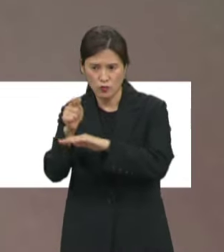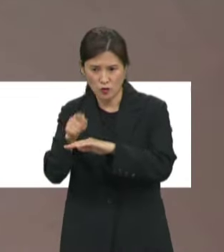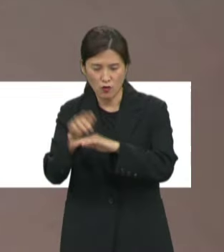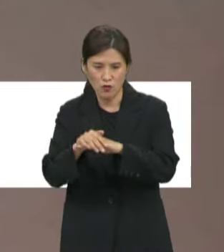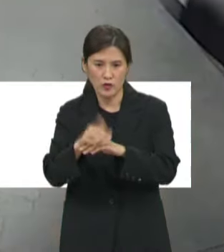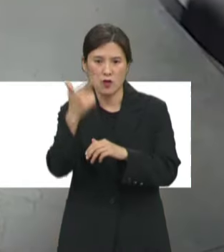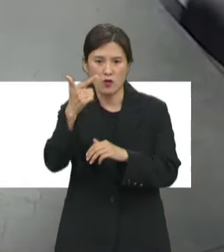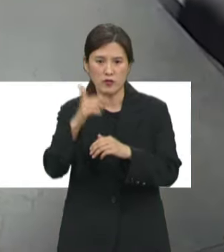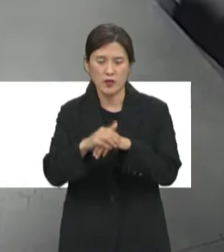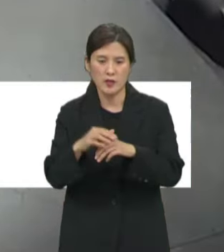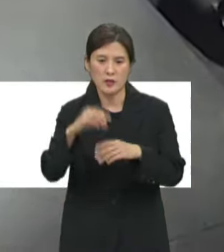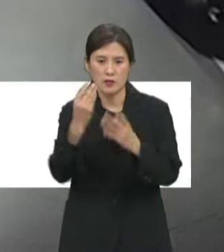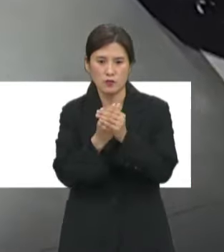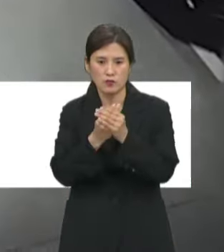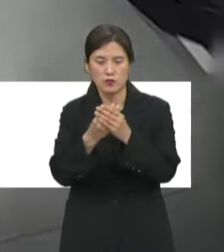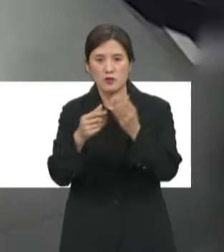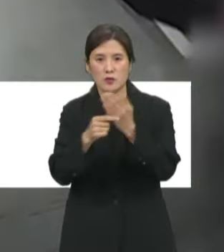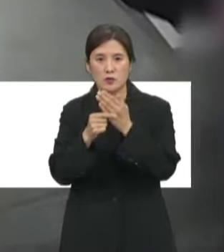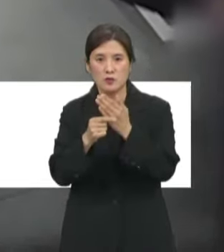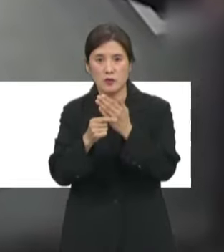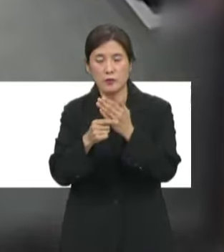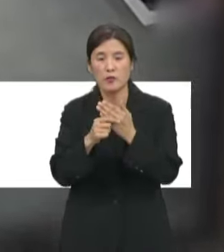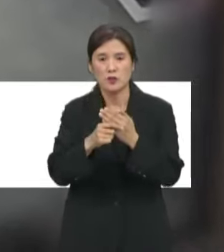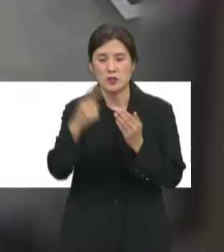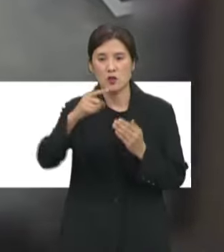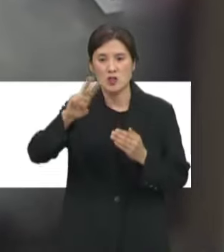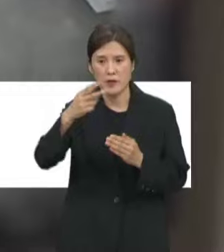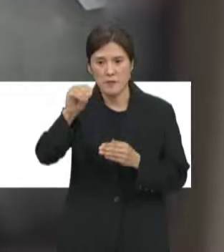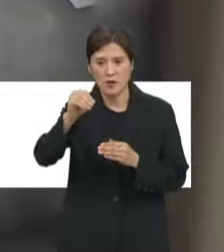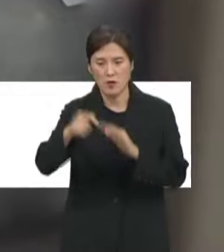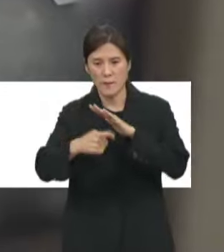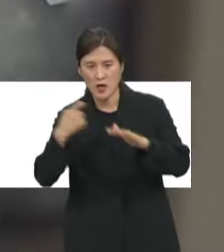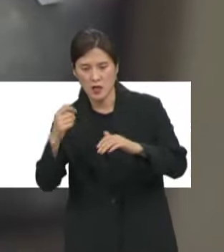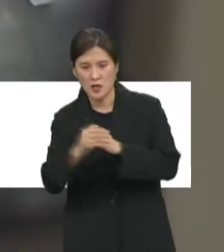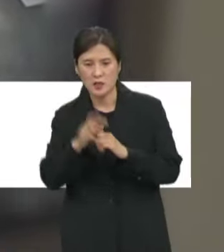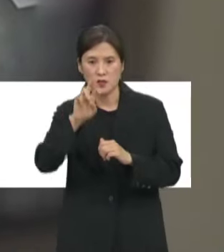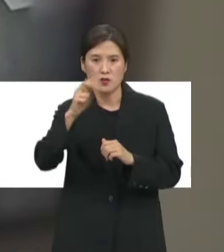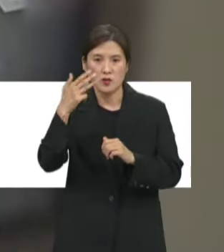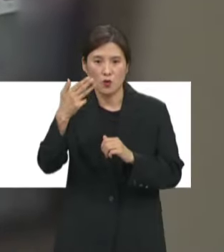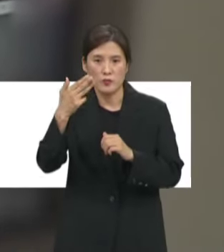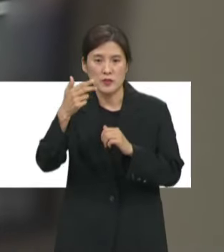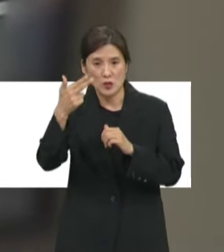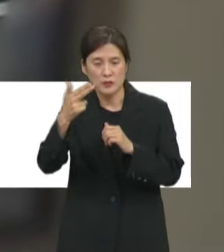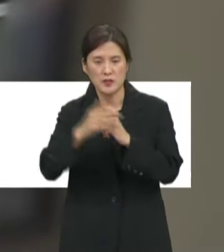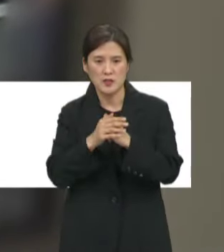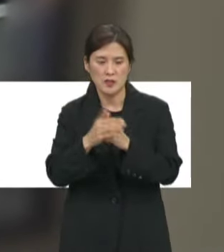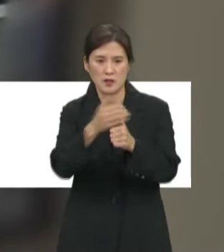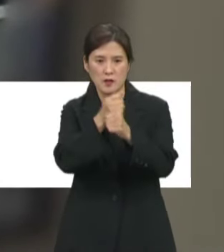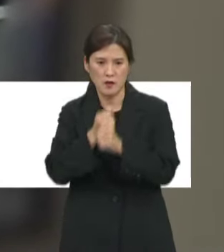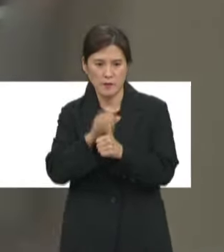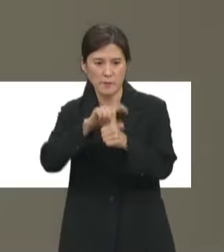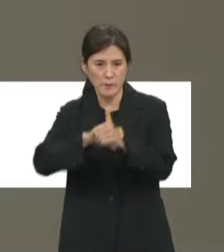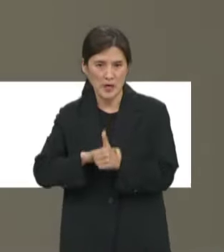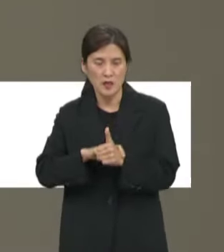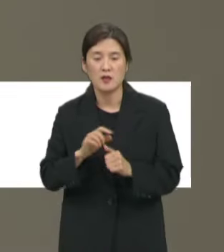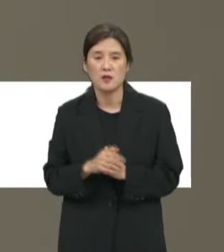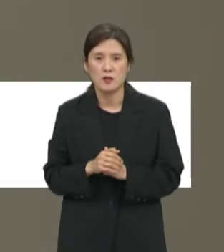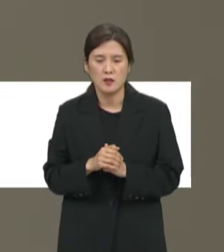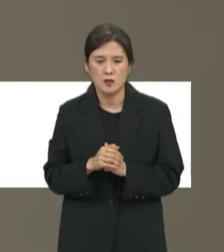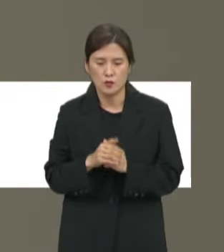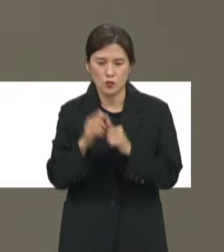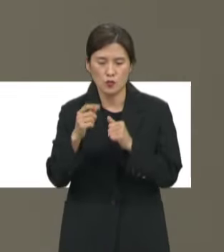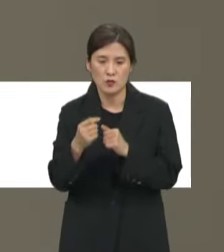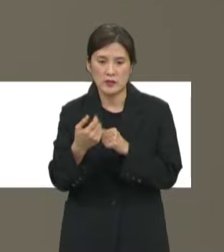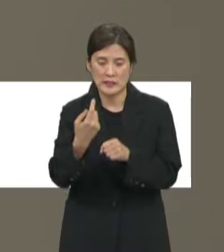상품권 1200여만 원 상당을 훔쳐 달아난 혐의로 37살 남성를 구속 송치했습니다 동종